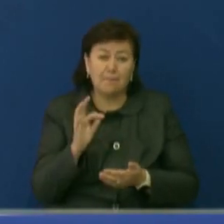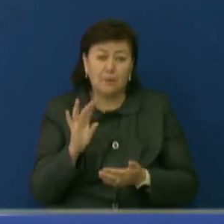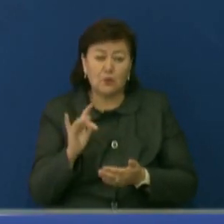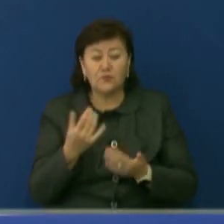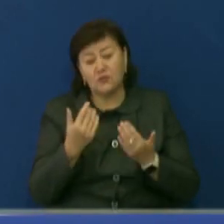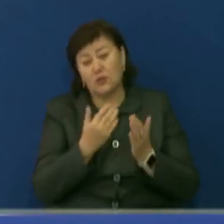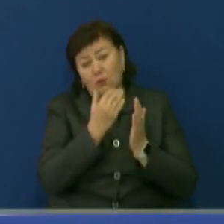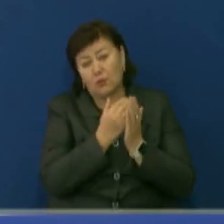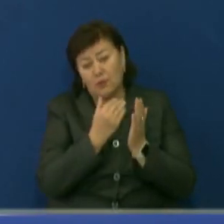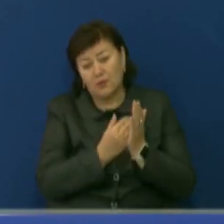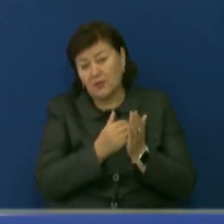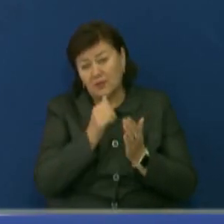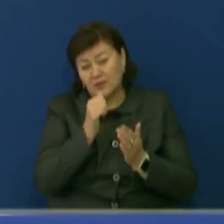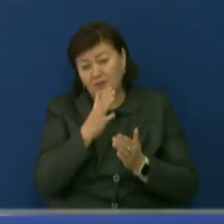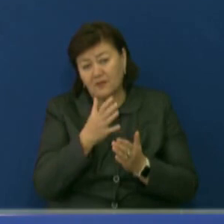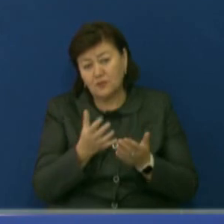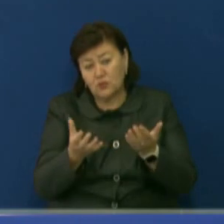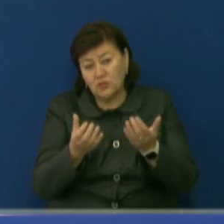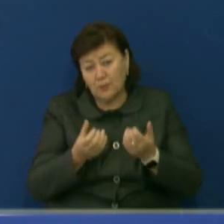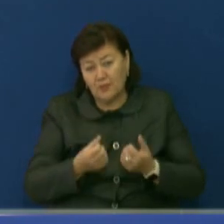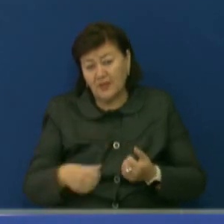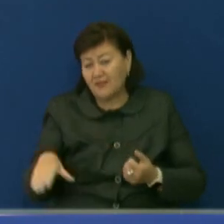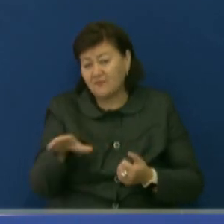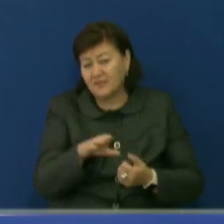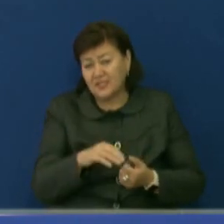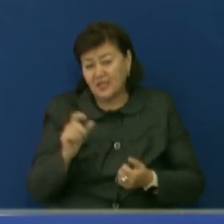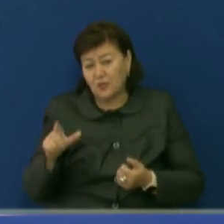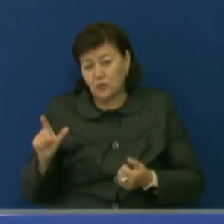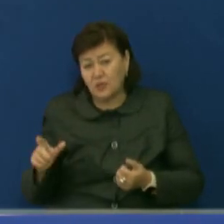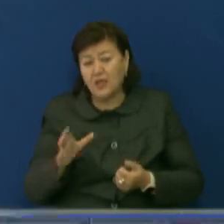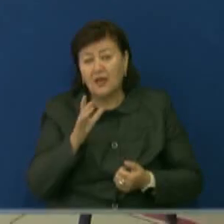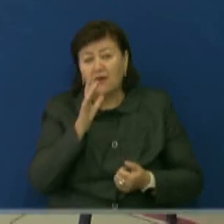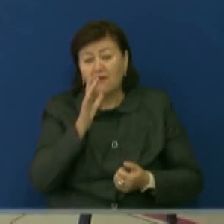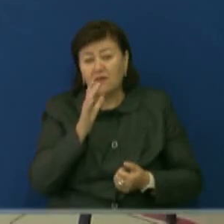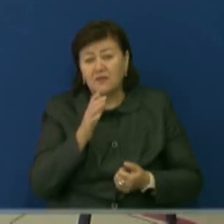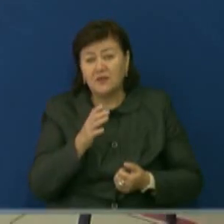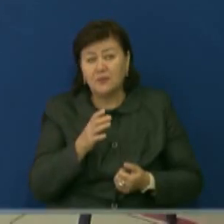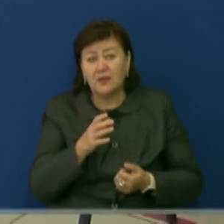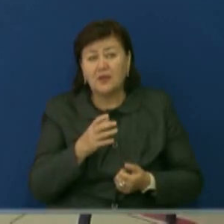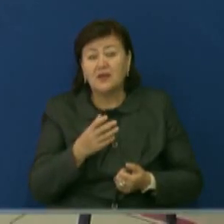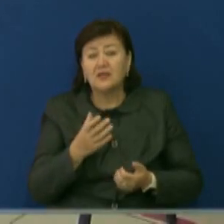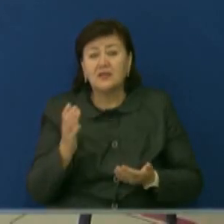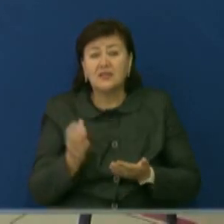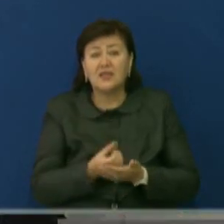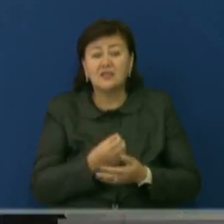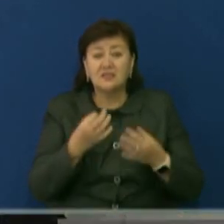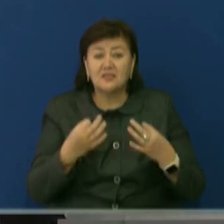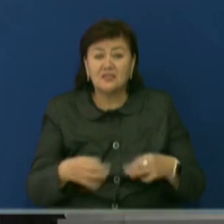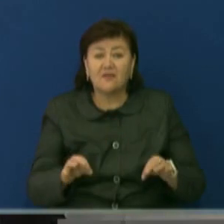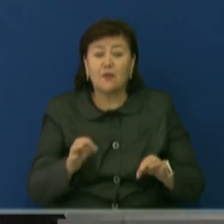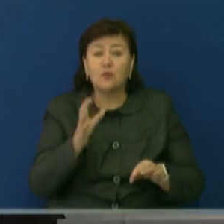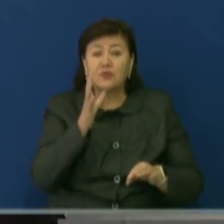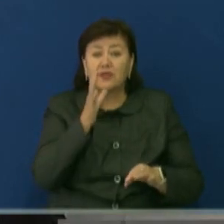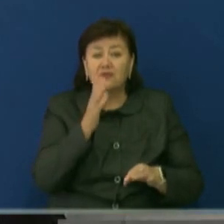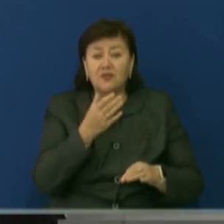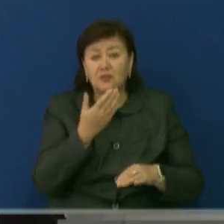такой режим работы не позволял принимать всех клиентов. Ведь в течение рабочей недели некоторым гражданам трудно найти свободное время для бронирования.